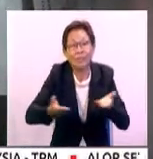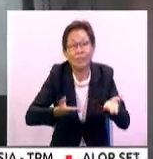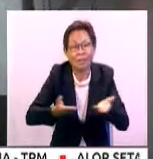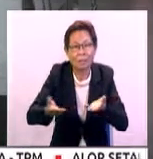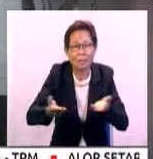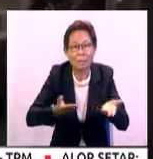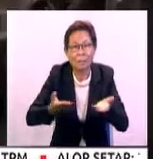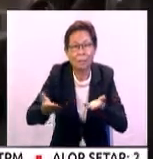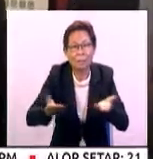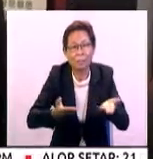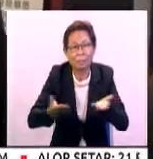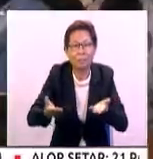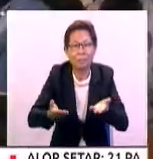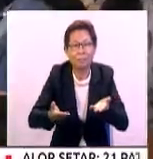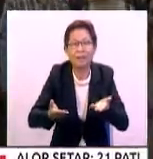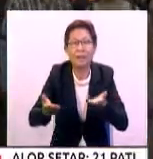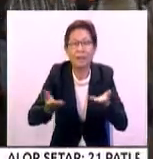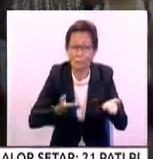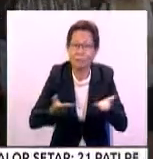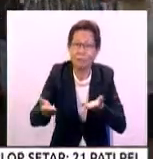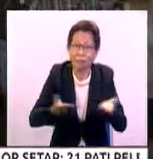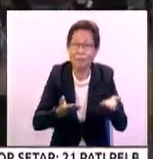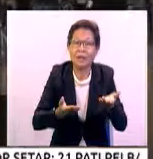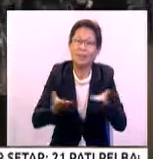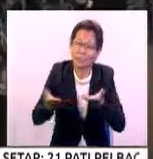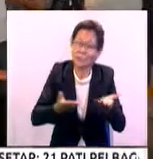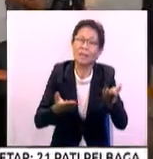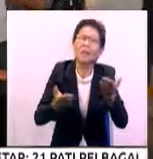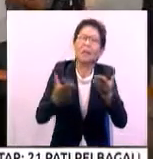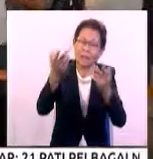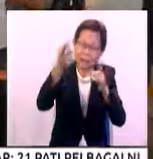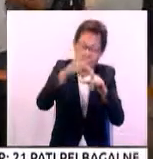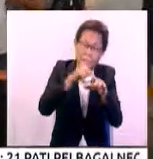kebolehan atau kemampuan balik ke passenger-passenger kita.